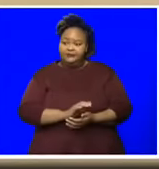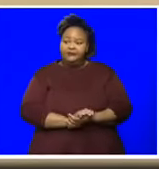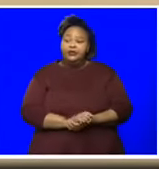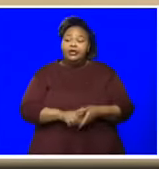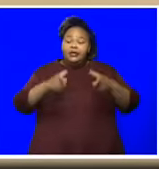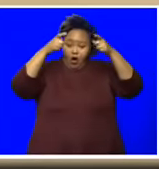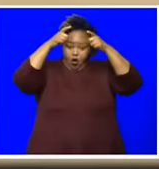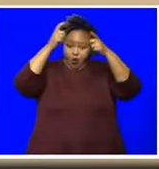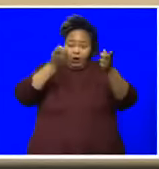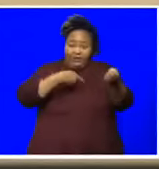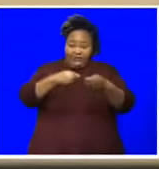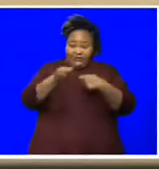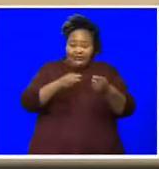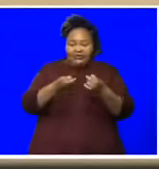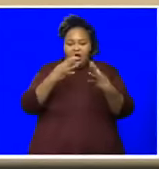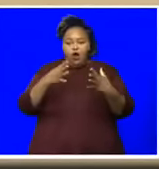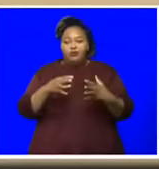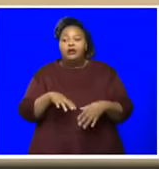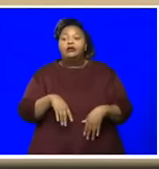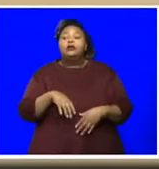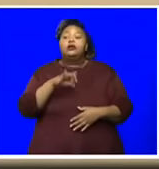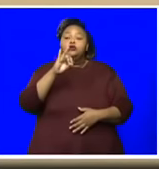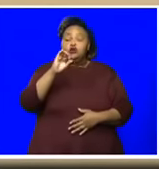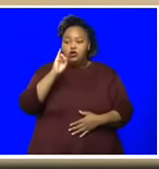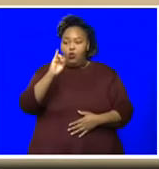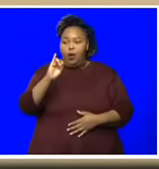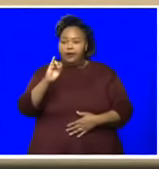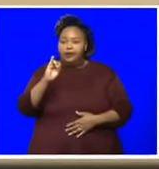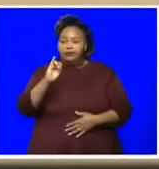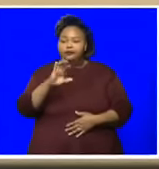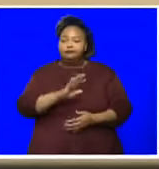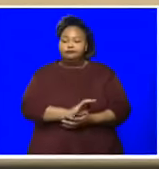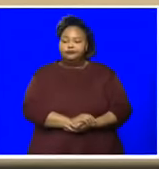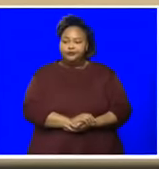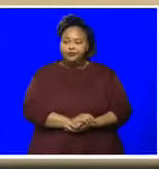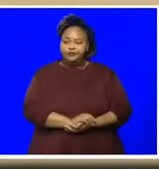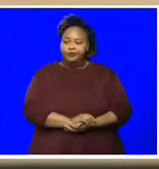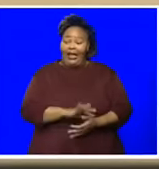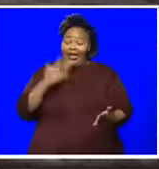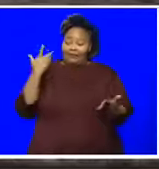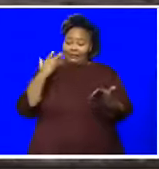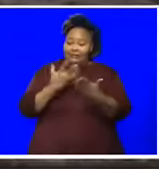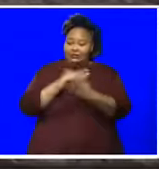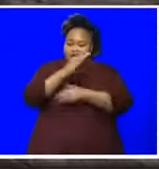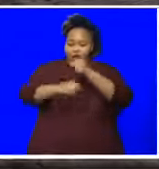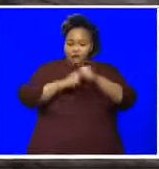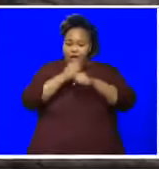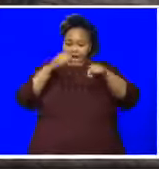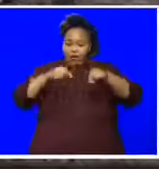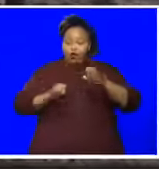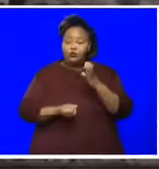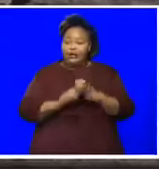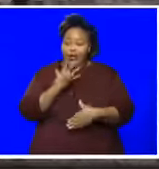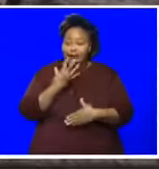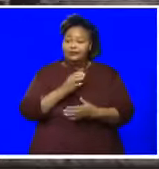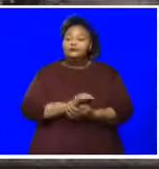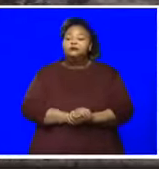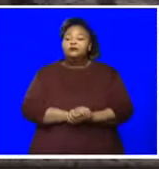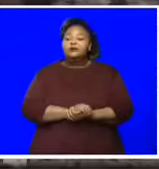51. Mhlawumbe ngabuyela emuva nje kuveta ukuthi solokucala nomnyaka litiko likhona kwenta tindali leti